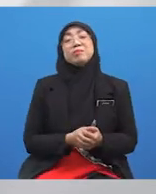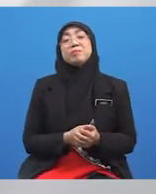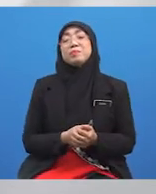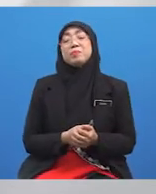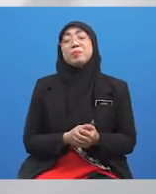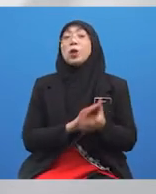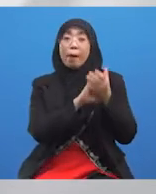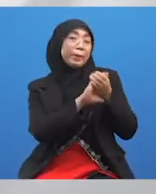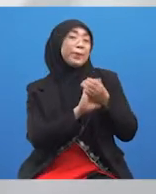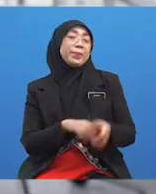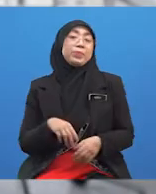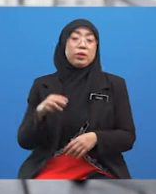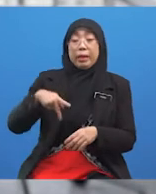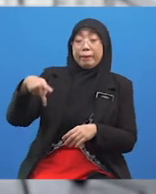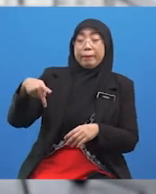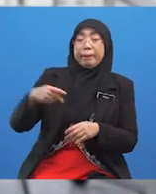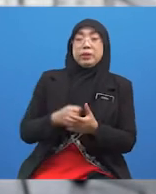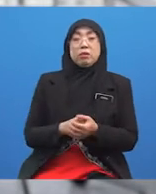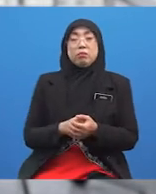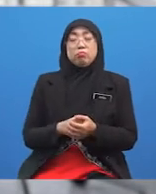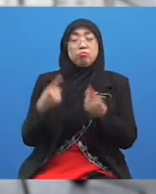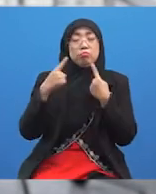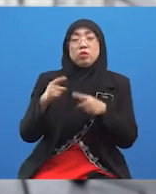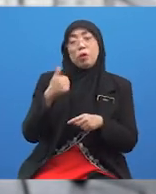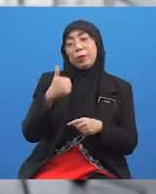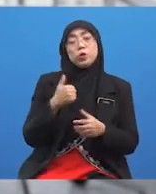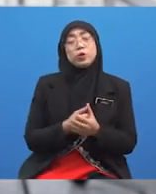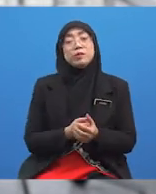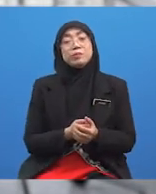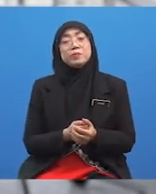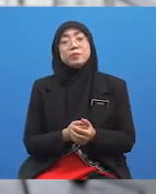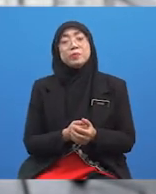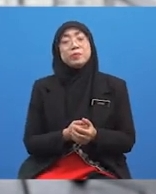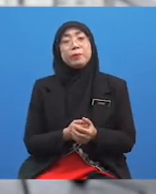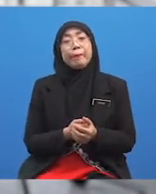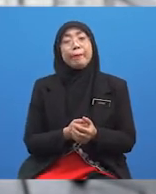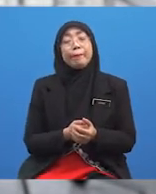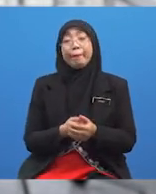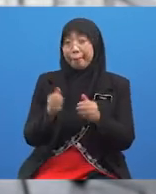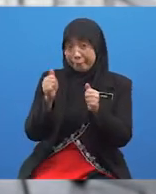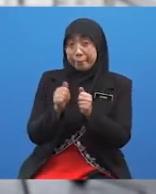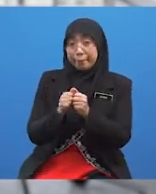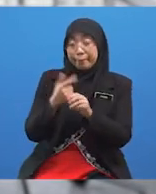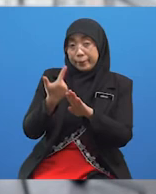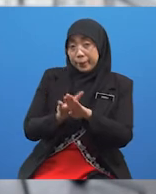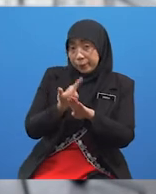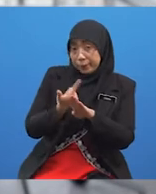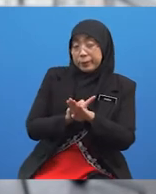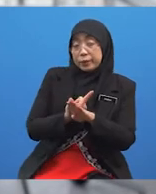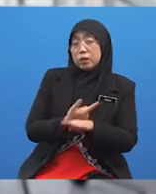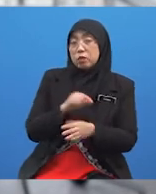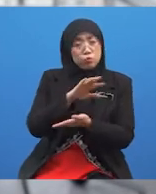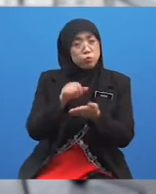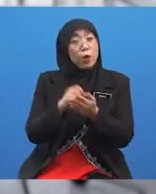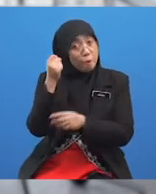Tahniah pelajar kerana berjaya menjawab soalan-soalan tadi. Dengan latihan yang dibincangkan, cikgu berharap pelajar-pelajar memahami